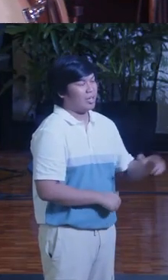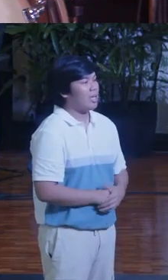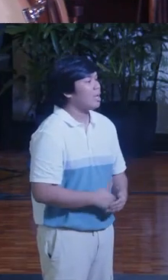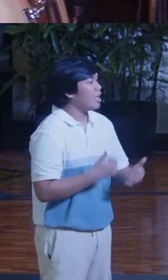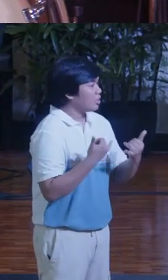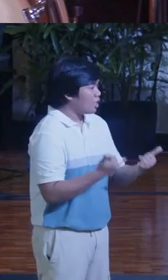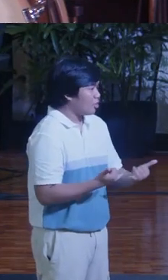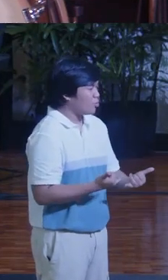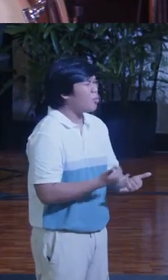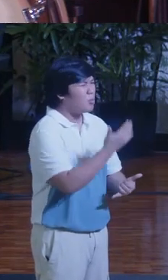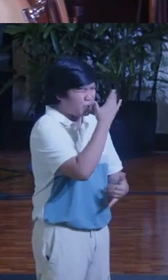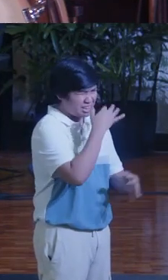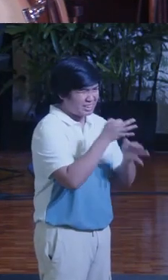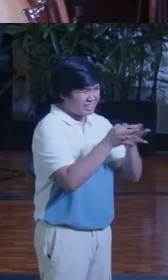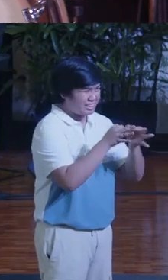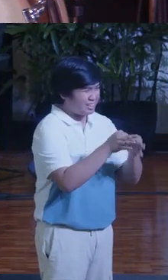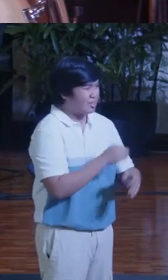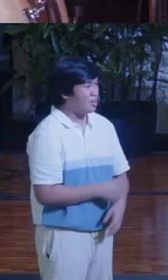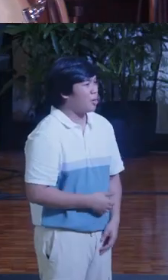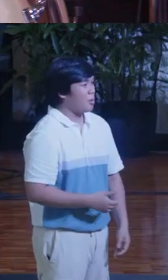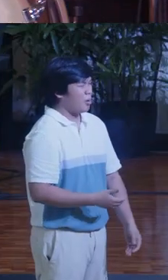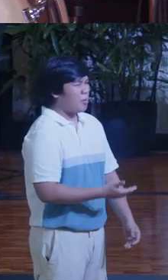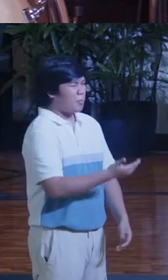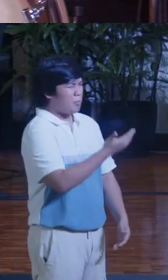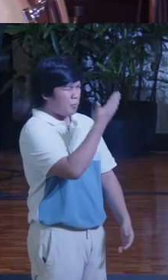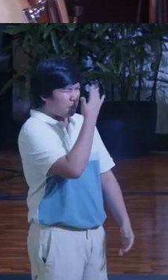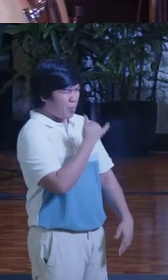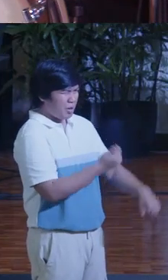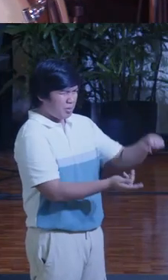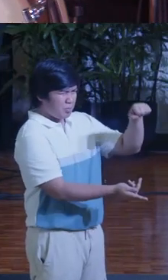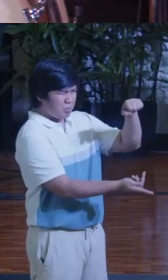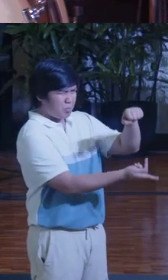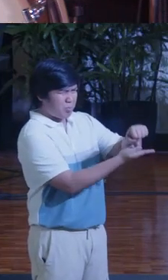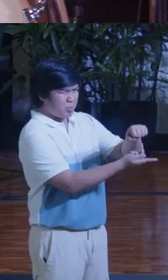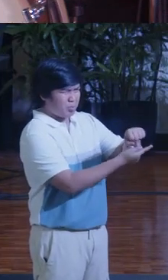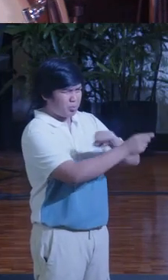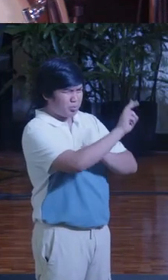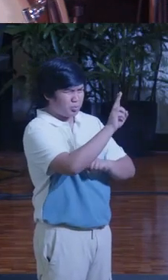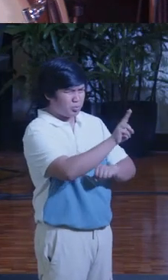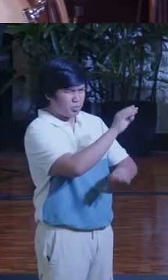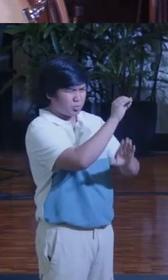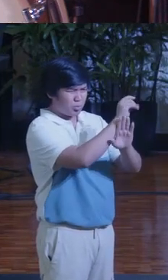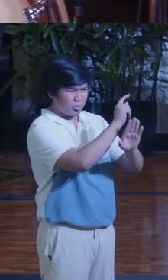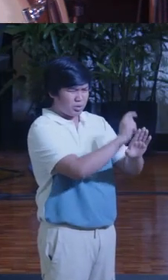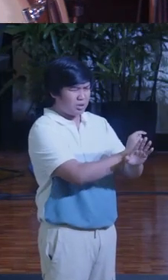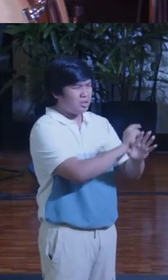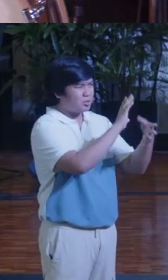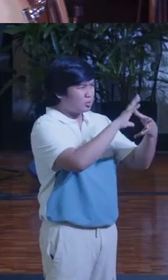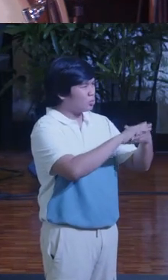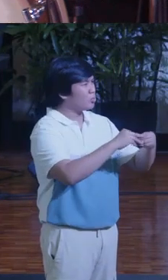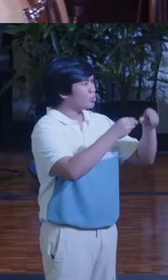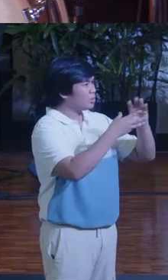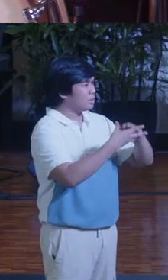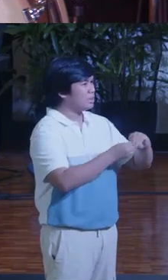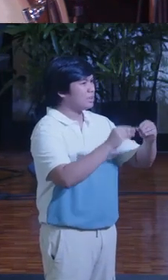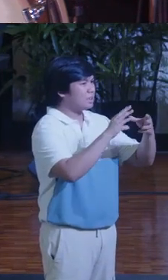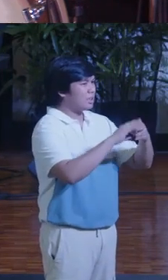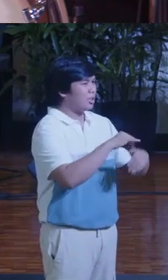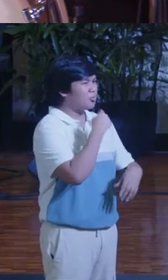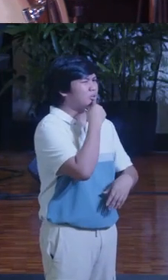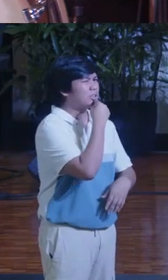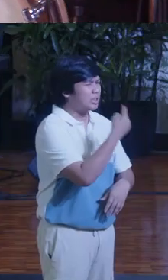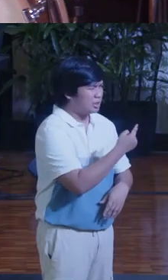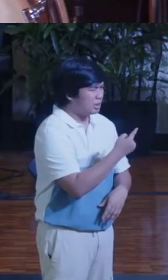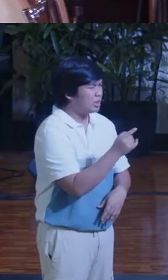isipin nyo, ginamit ni Pablo ang kwentong yon at kanyang